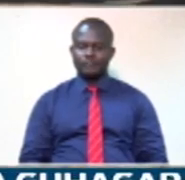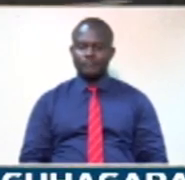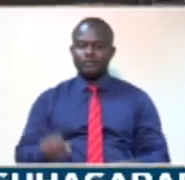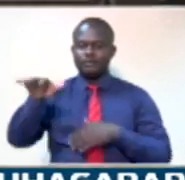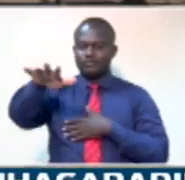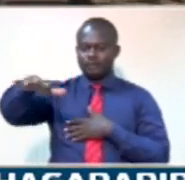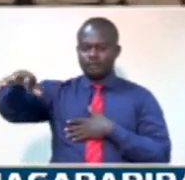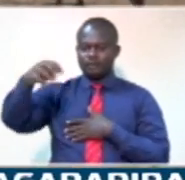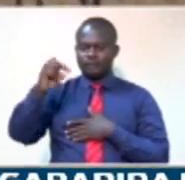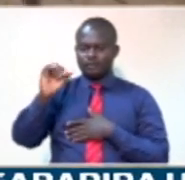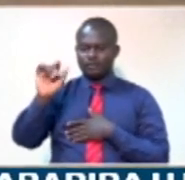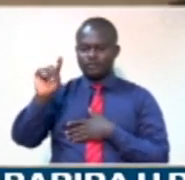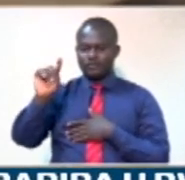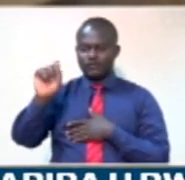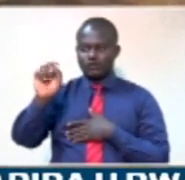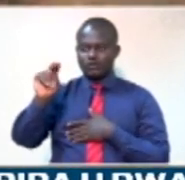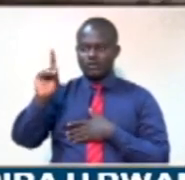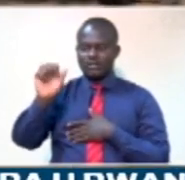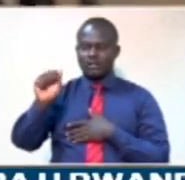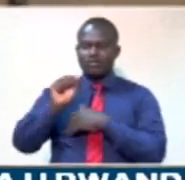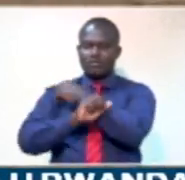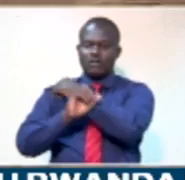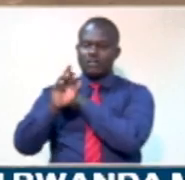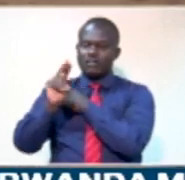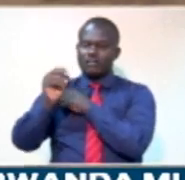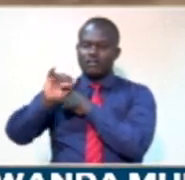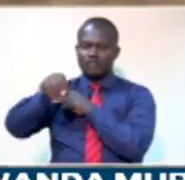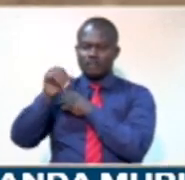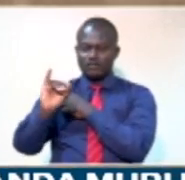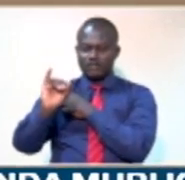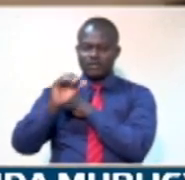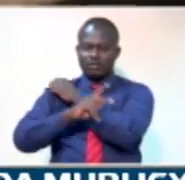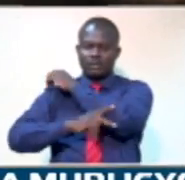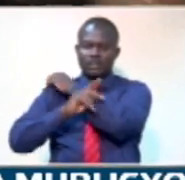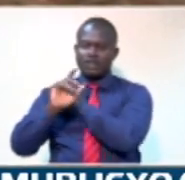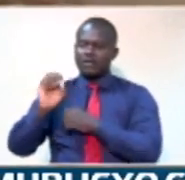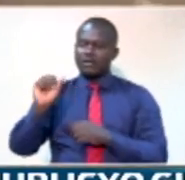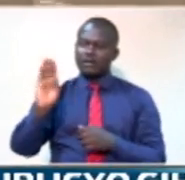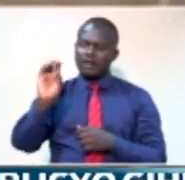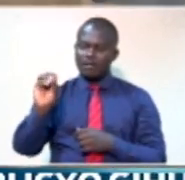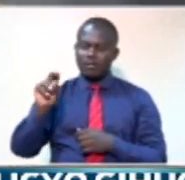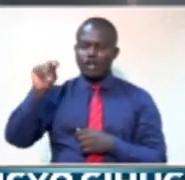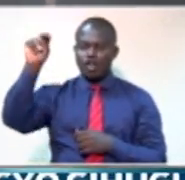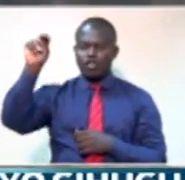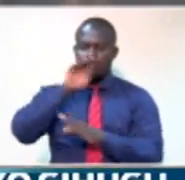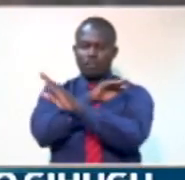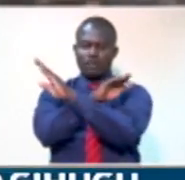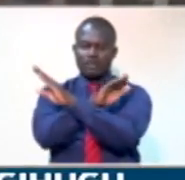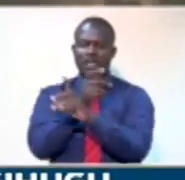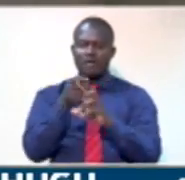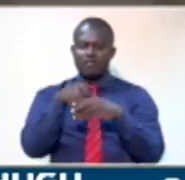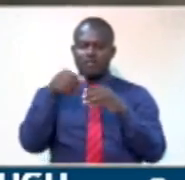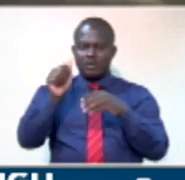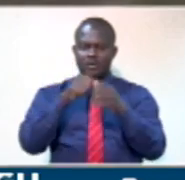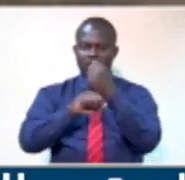Munkambi ya Kitunda ahitwa Fungi akarere ka Parma mu ntara ya Cabo Delgado majyaruguru ya Mozambique abakuye mu byabo n'ibikorwa